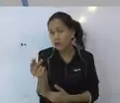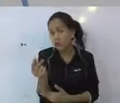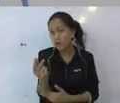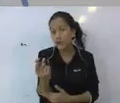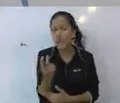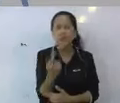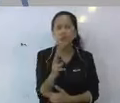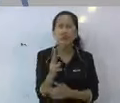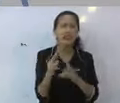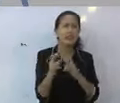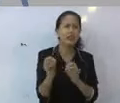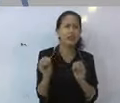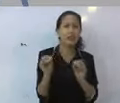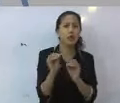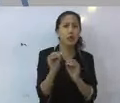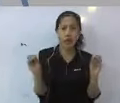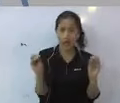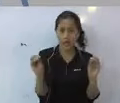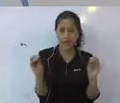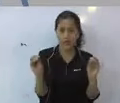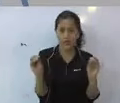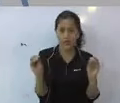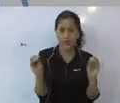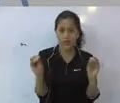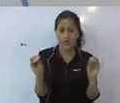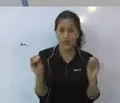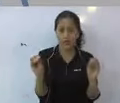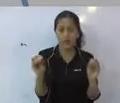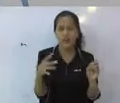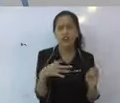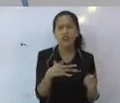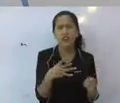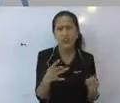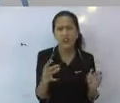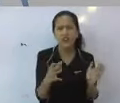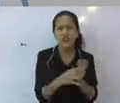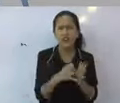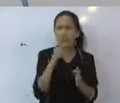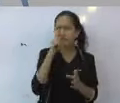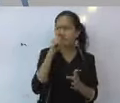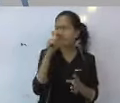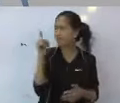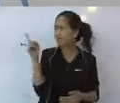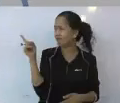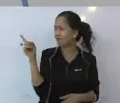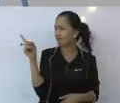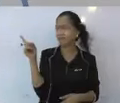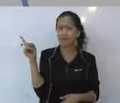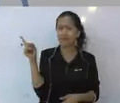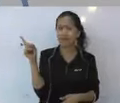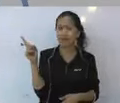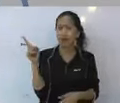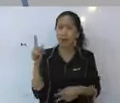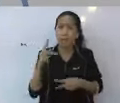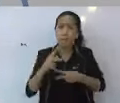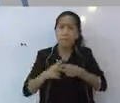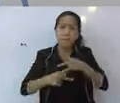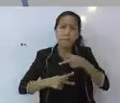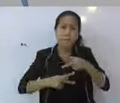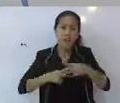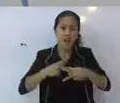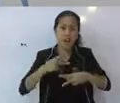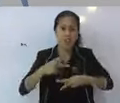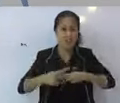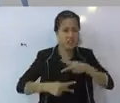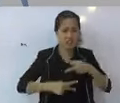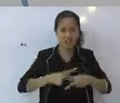Oo. Kasi diba, like, yun nga lang eh, processed eh. Oh, from the word itself, process. Yes. Ibig sabihin, may mga added.